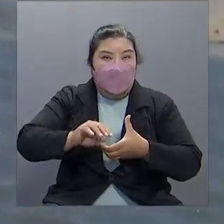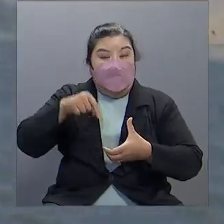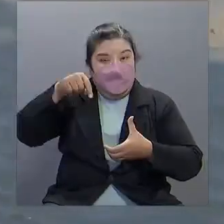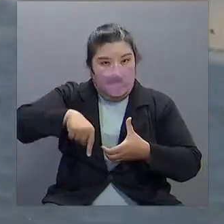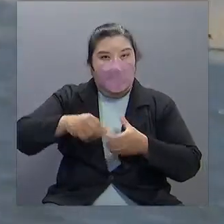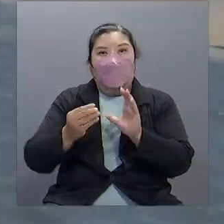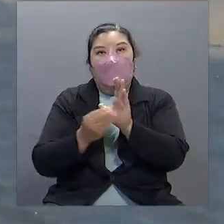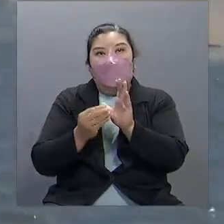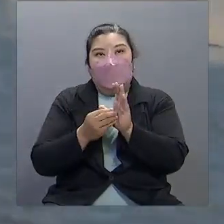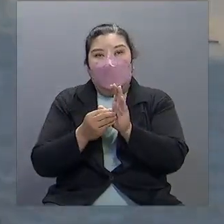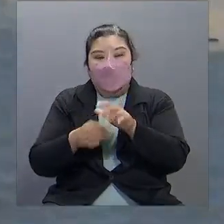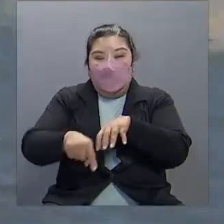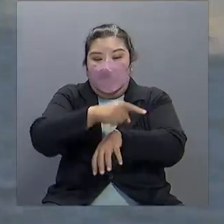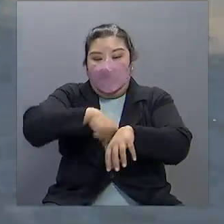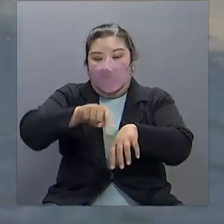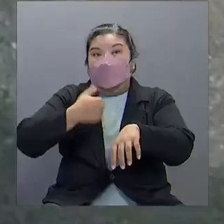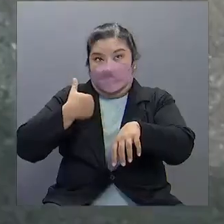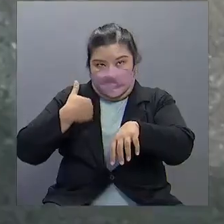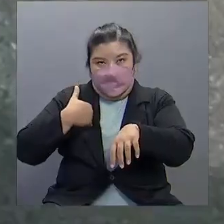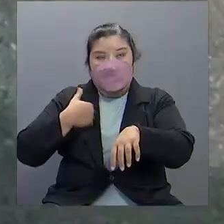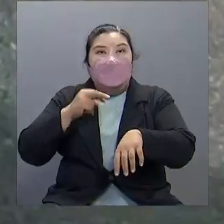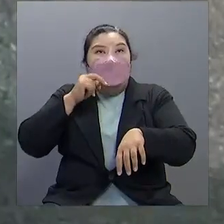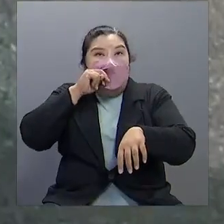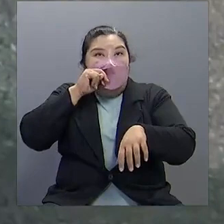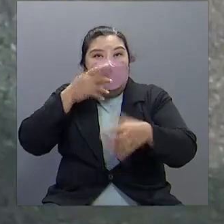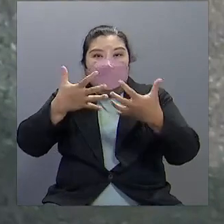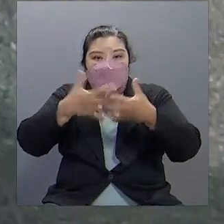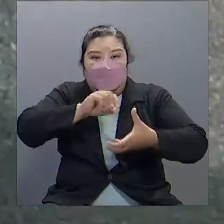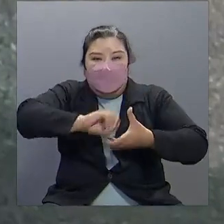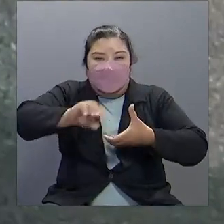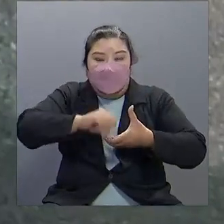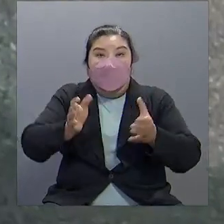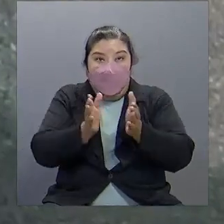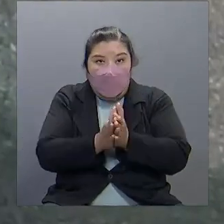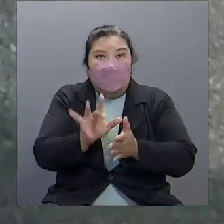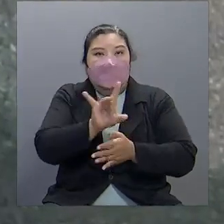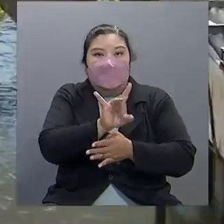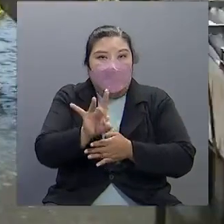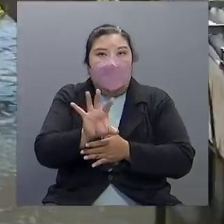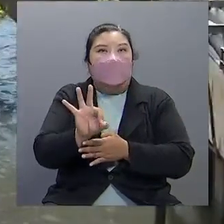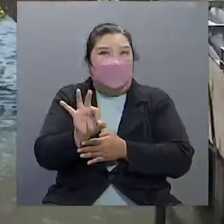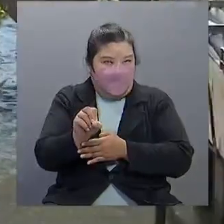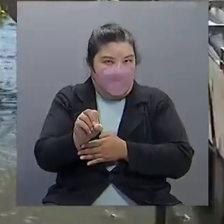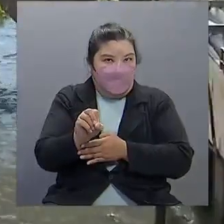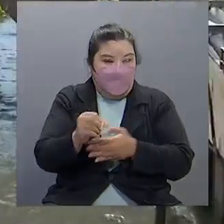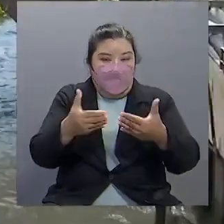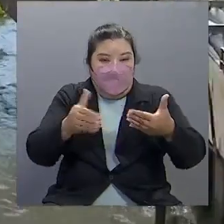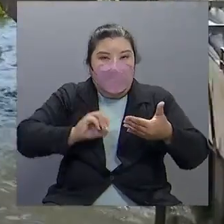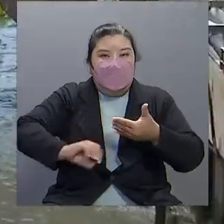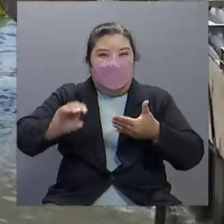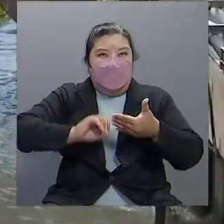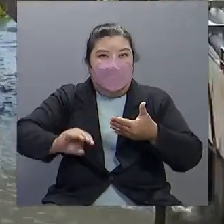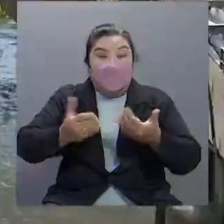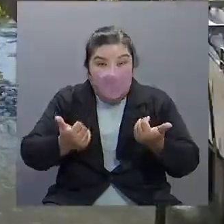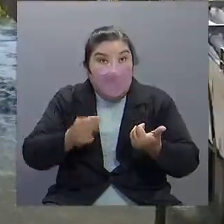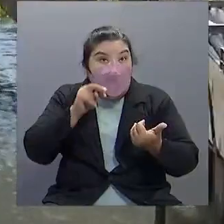ถานีสูบน้ำที่อยู่ติดริมแม่น้ำเจ้าพระยาจำนวน190สถานีนะคะแม้ว่าตอนนี้ระดับน้ำเจ้าพระยานั้นมีปริม